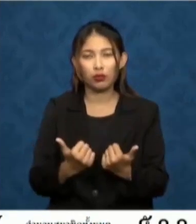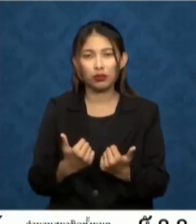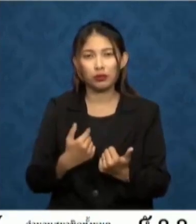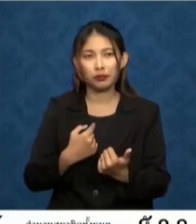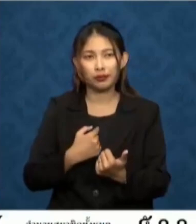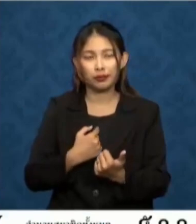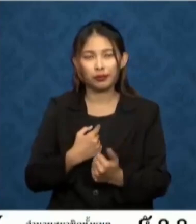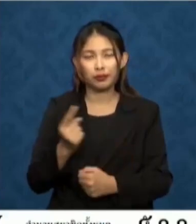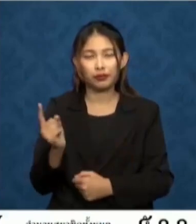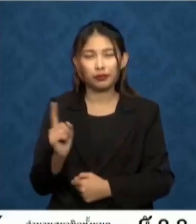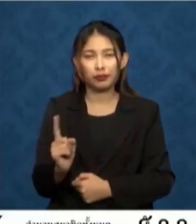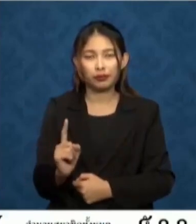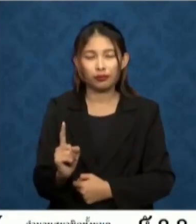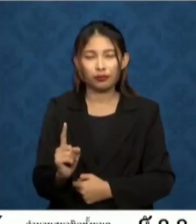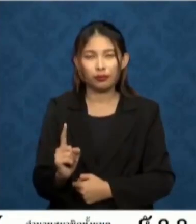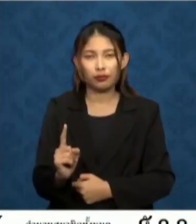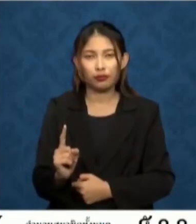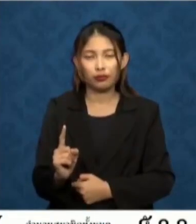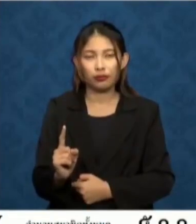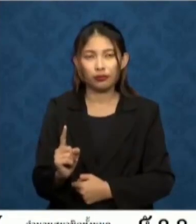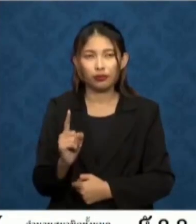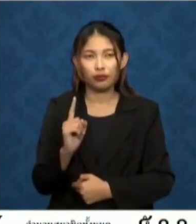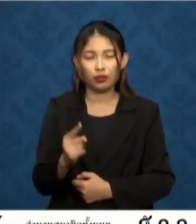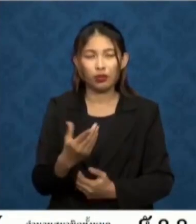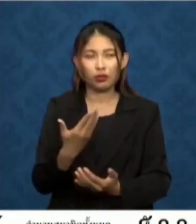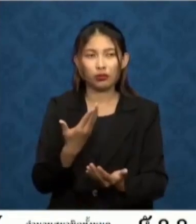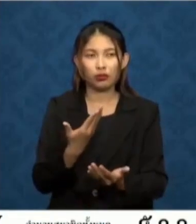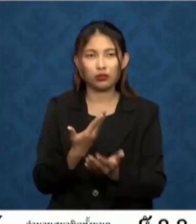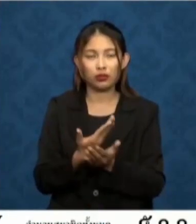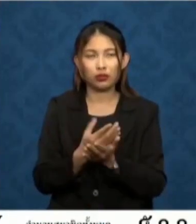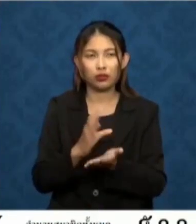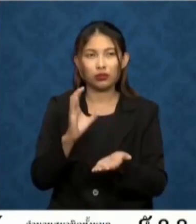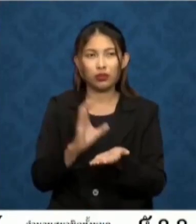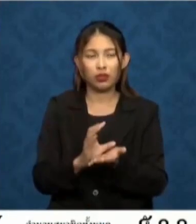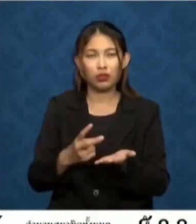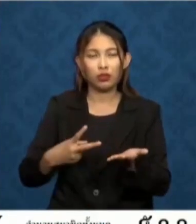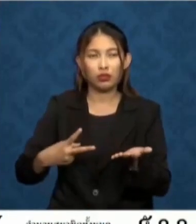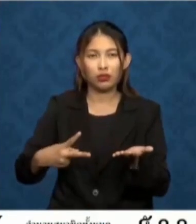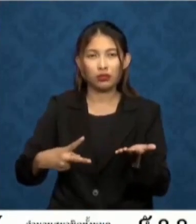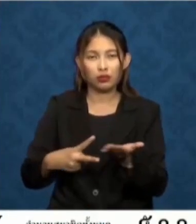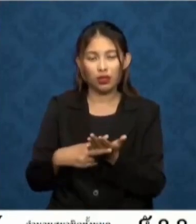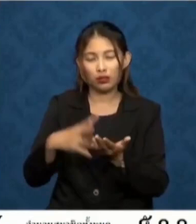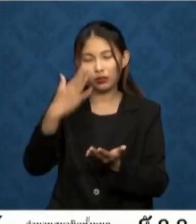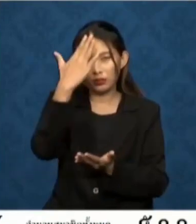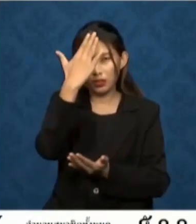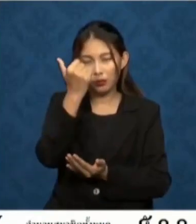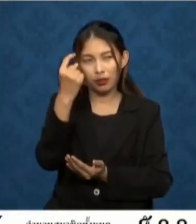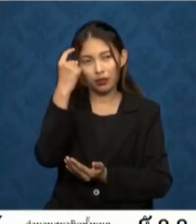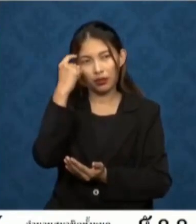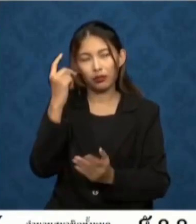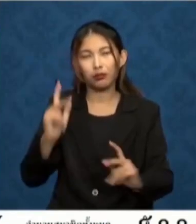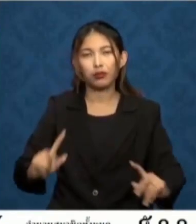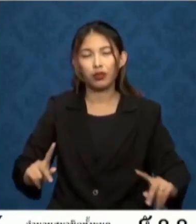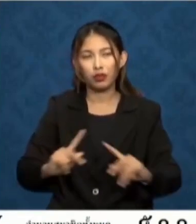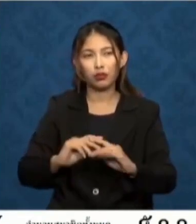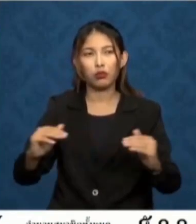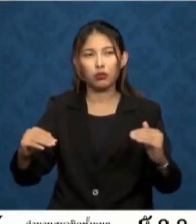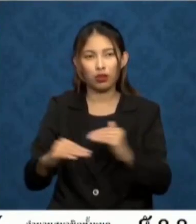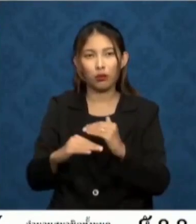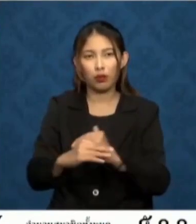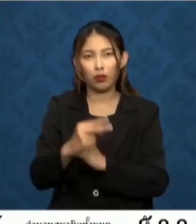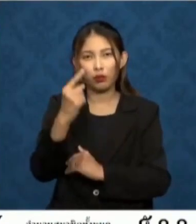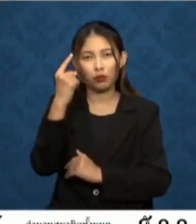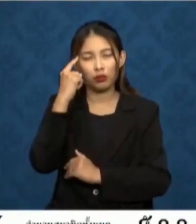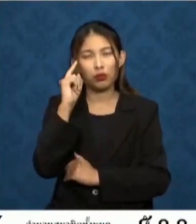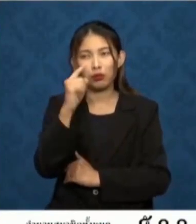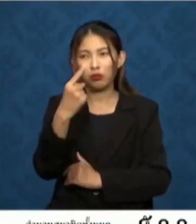ำใจที่จะต้องเสนอตัดลดงบประมาณเพราะผมอยากให้กระทรวงคมนาคมเปิดมุมม